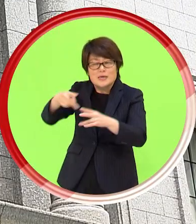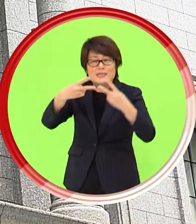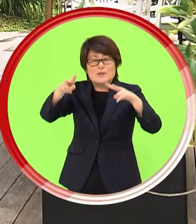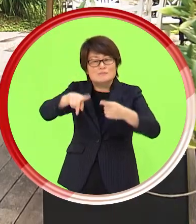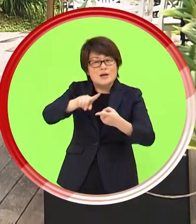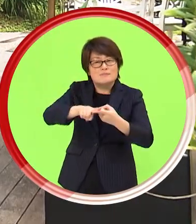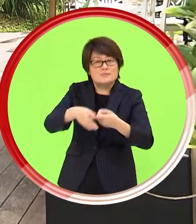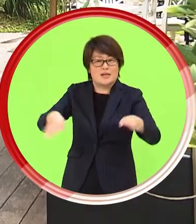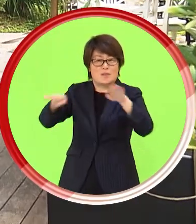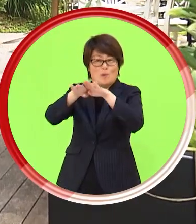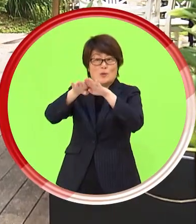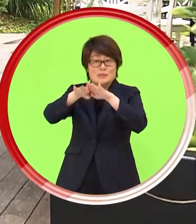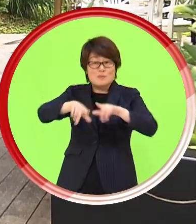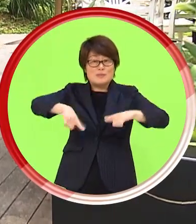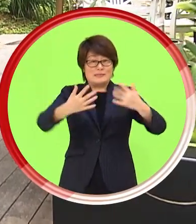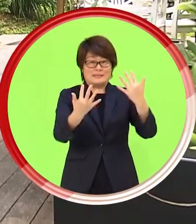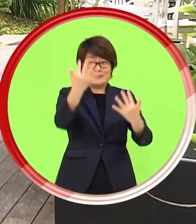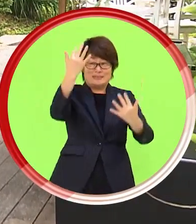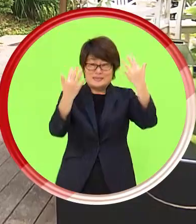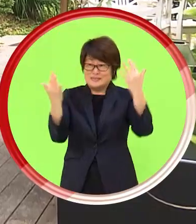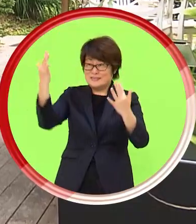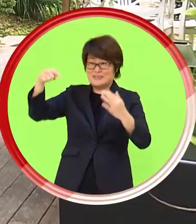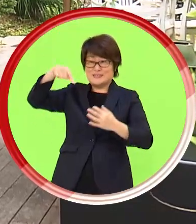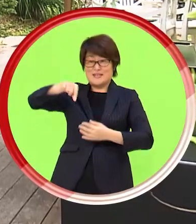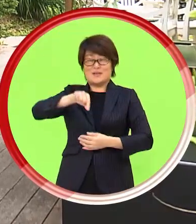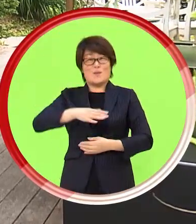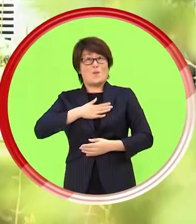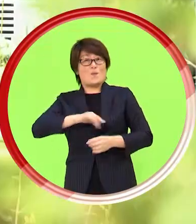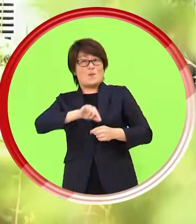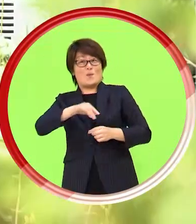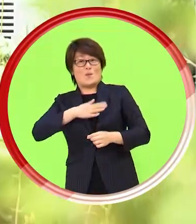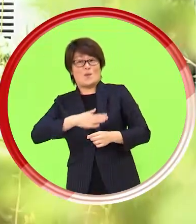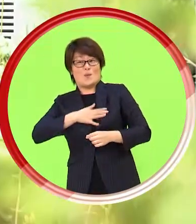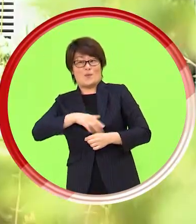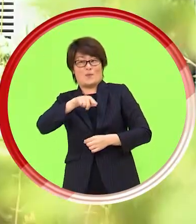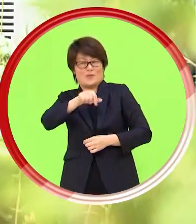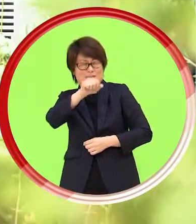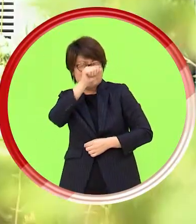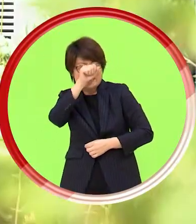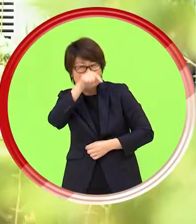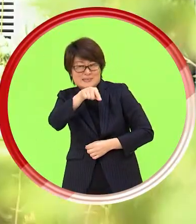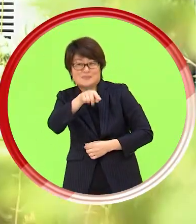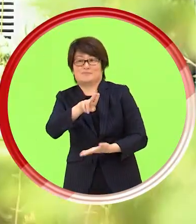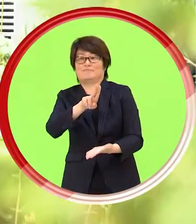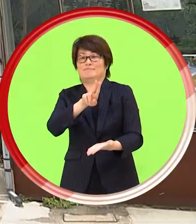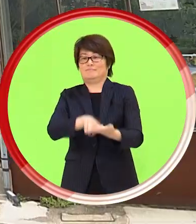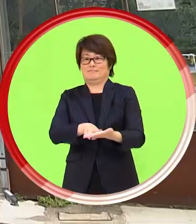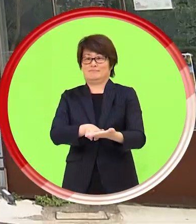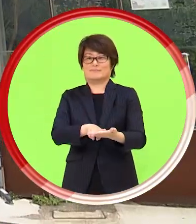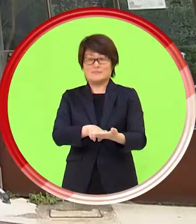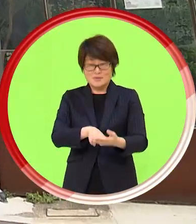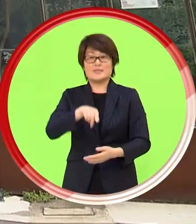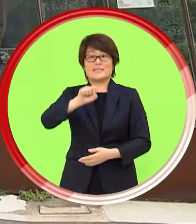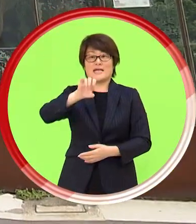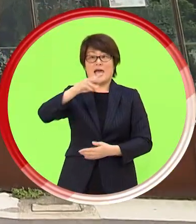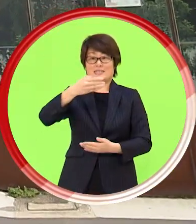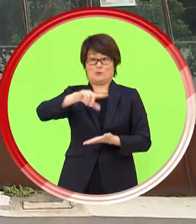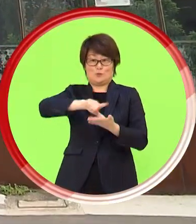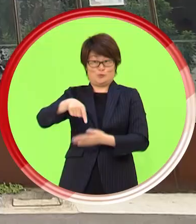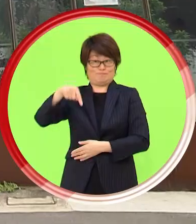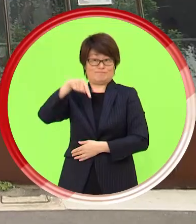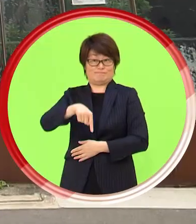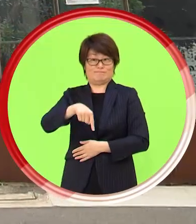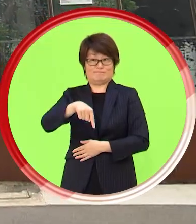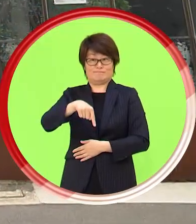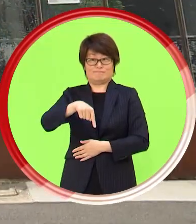です。緑が少ない都心部で、町中オアシスのようなポケットパークも評価されました。 続いて佐伯区に